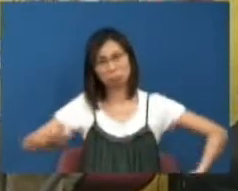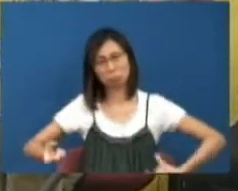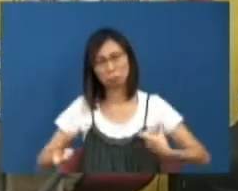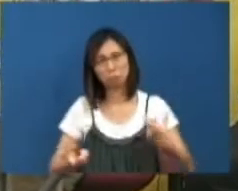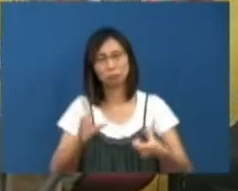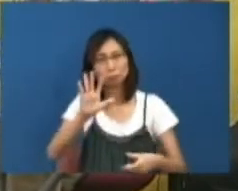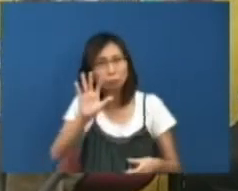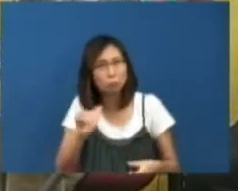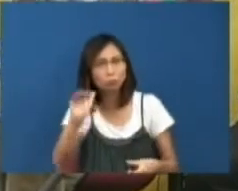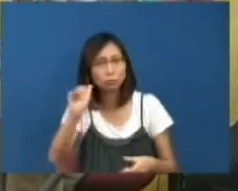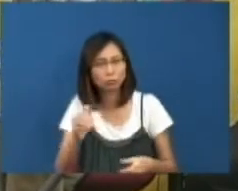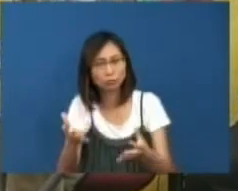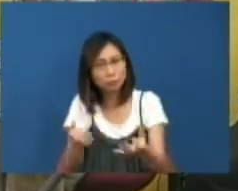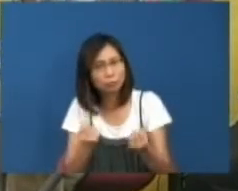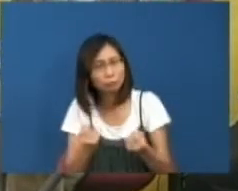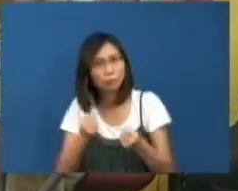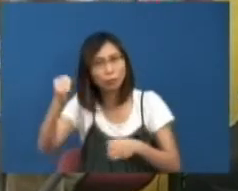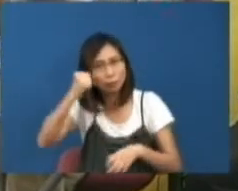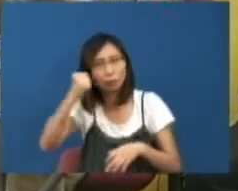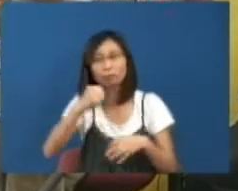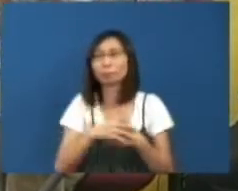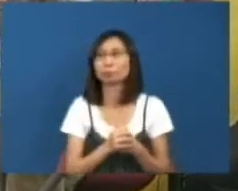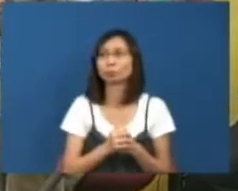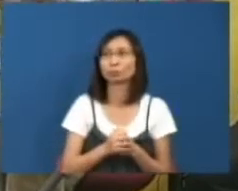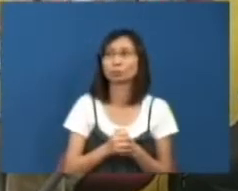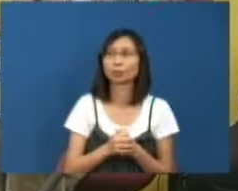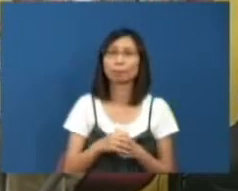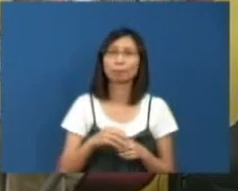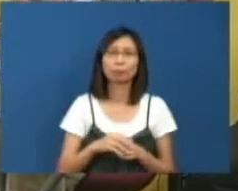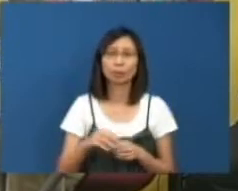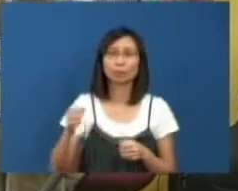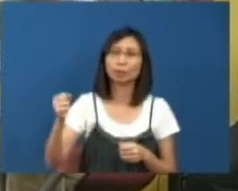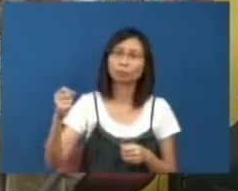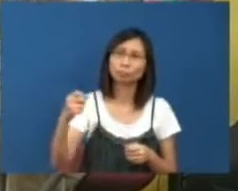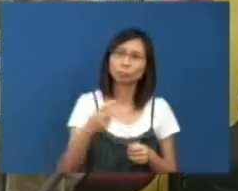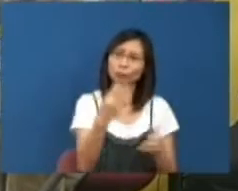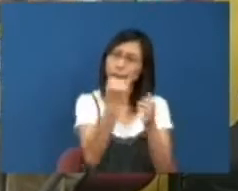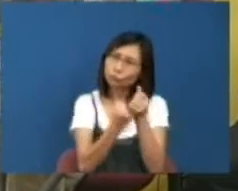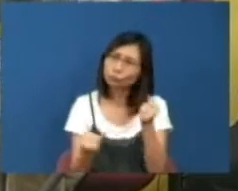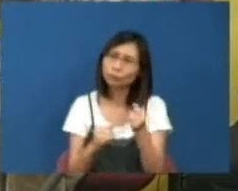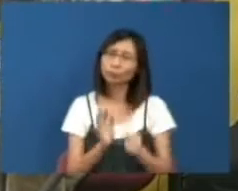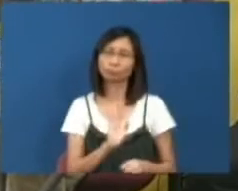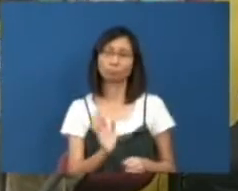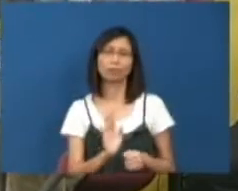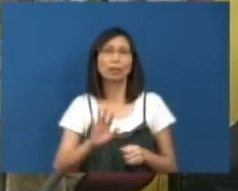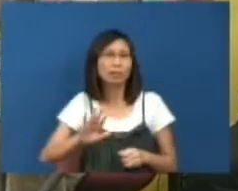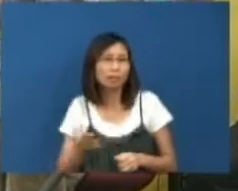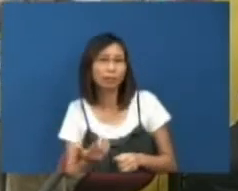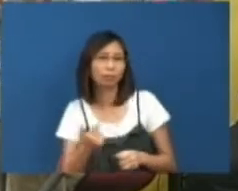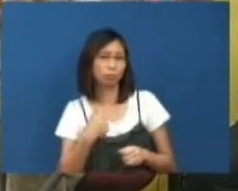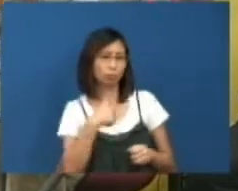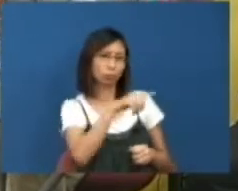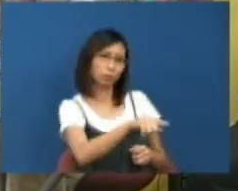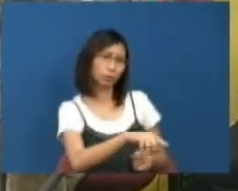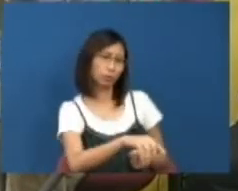啊， 呢個其實即係衰不。是係再生，但係佢亦都係由我哋嘅堆填裏